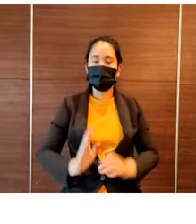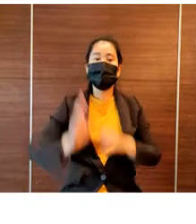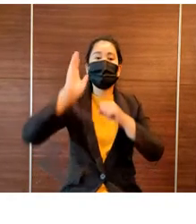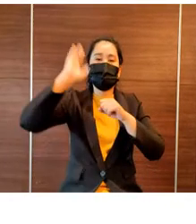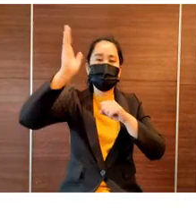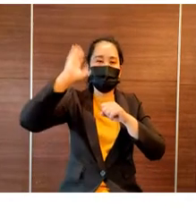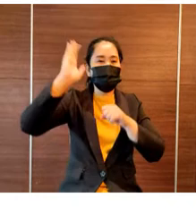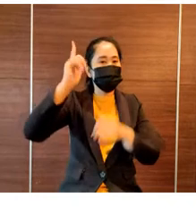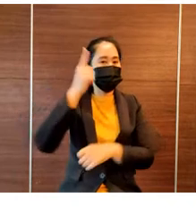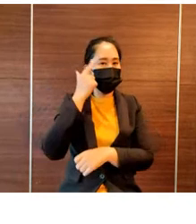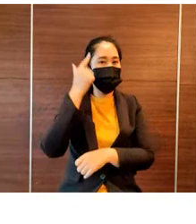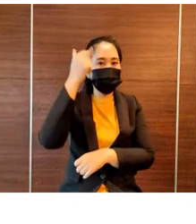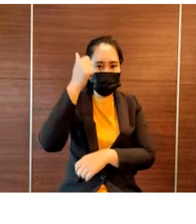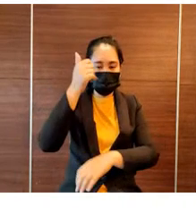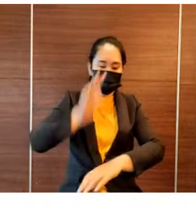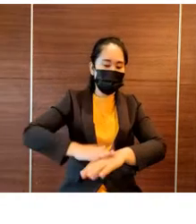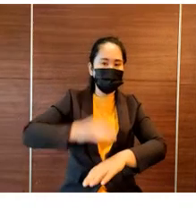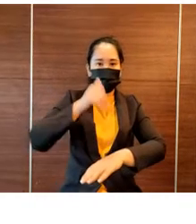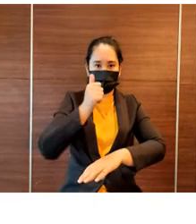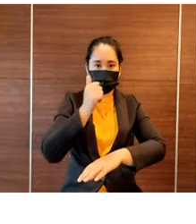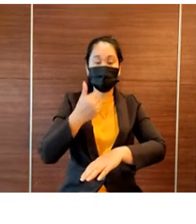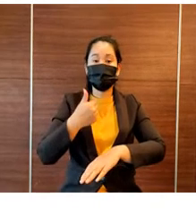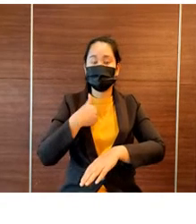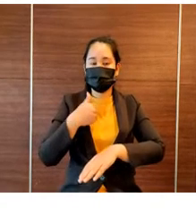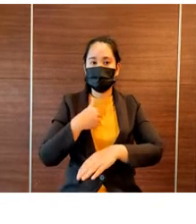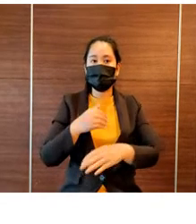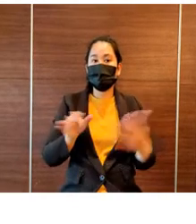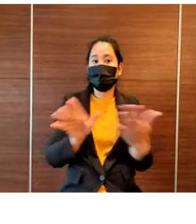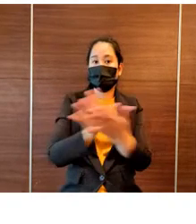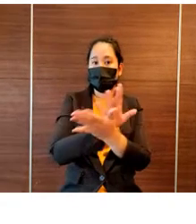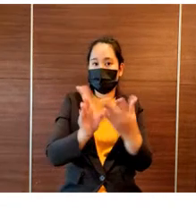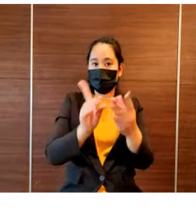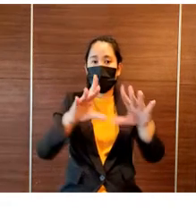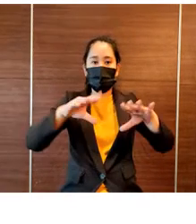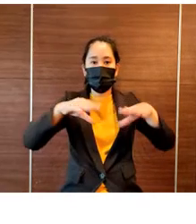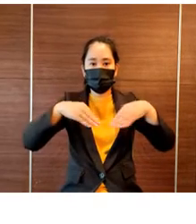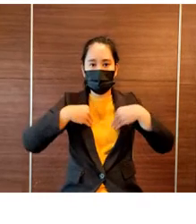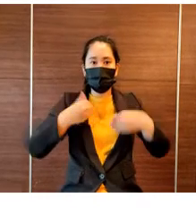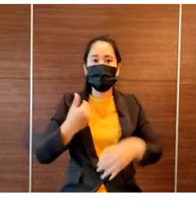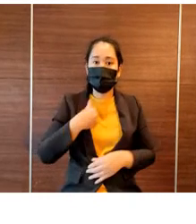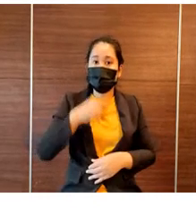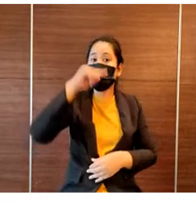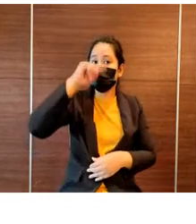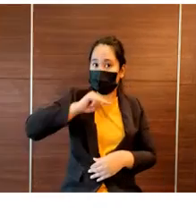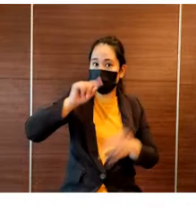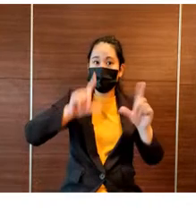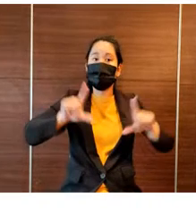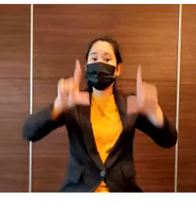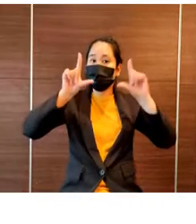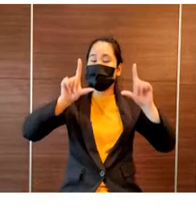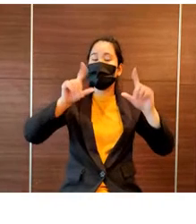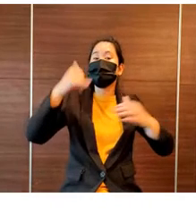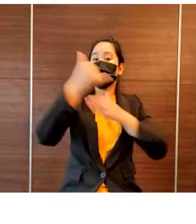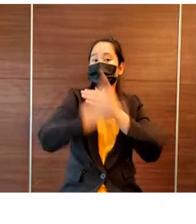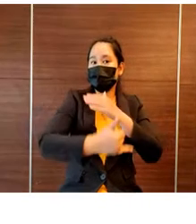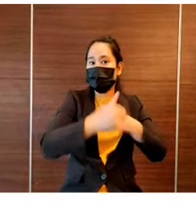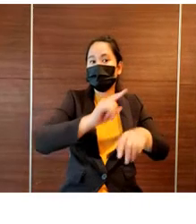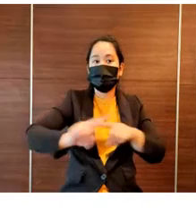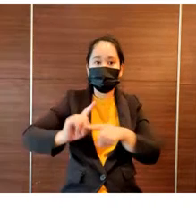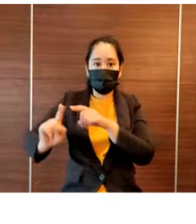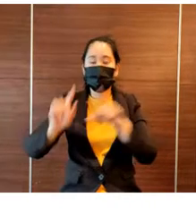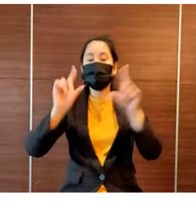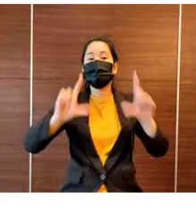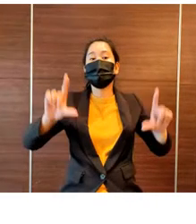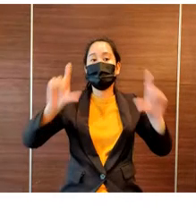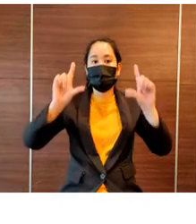ที่สุดนะคะทั้งเป็นผู้ที่ได้รับการยอมรับแน่นอนจากในประเทศและไปถึงต่างประเทศนะคะขอเชิ